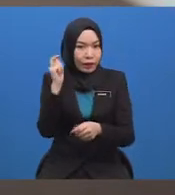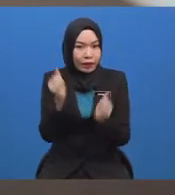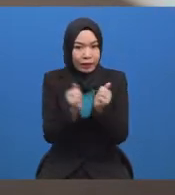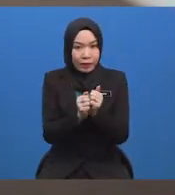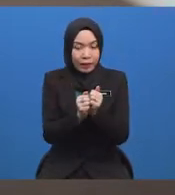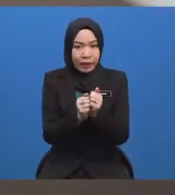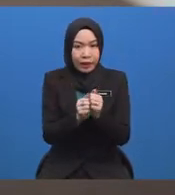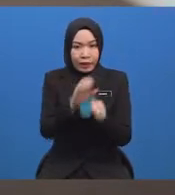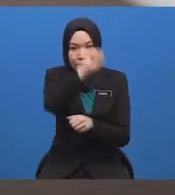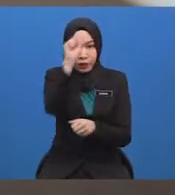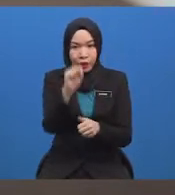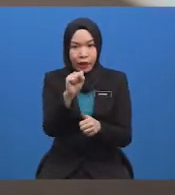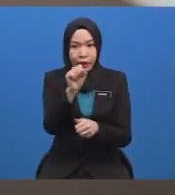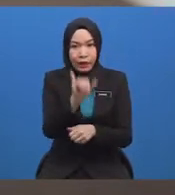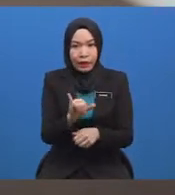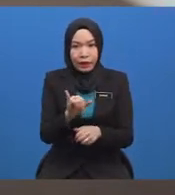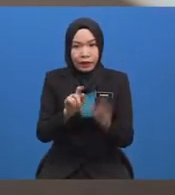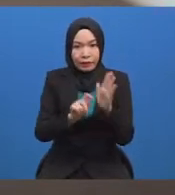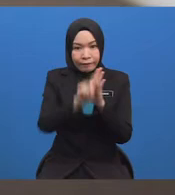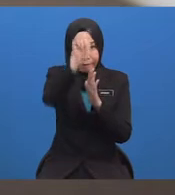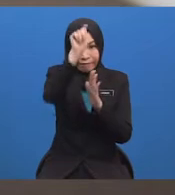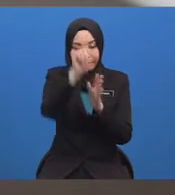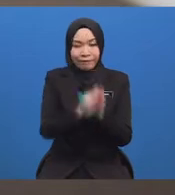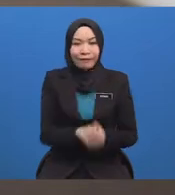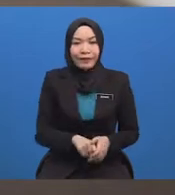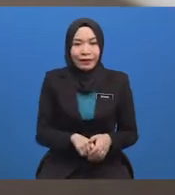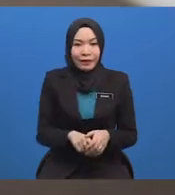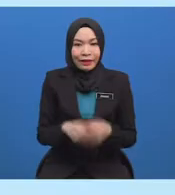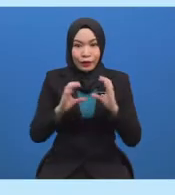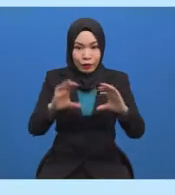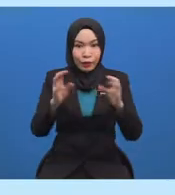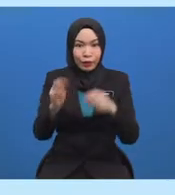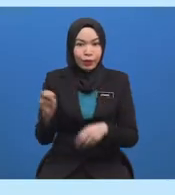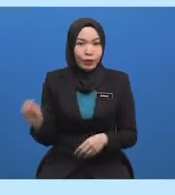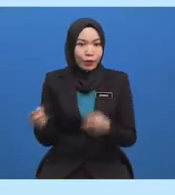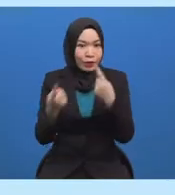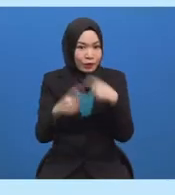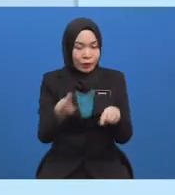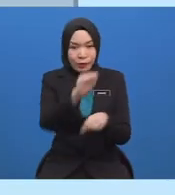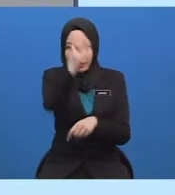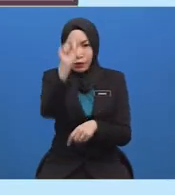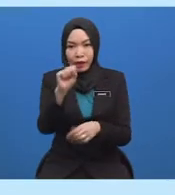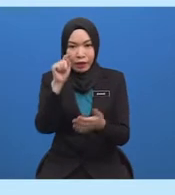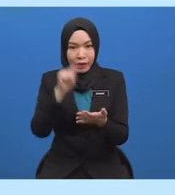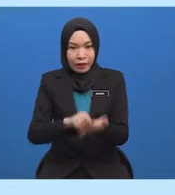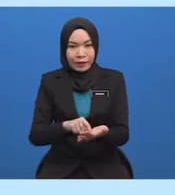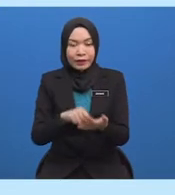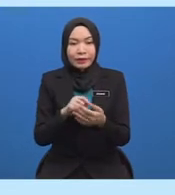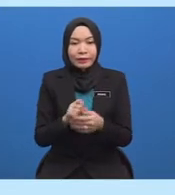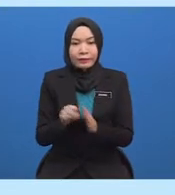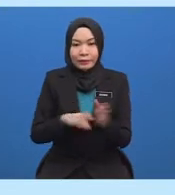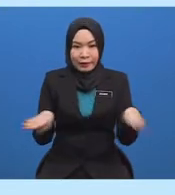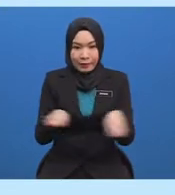soalan Aras tinggi Coba murid-murid jawab soalan ini sebagai seorang